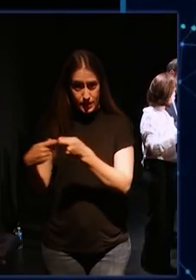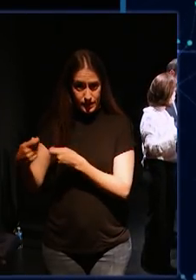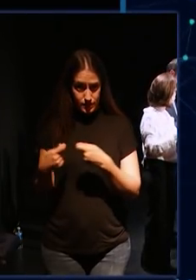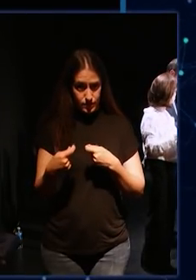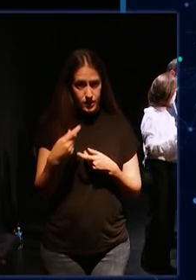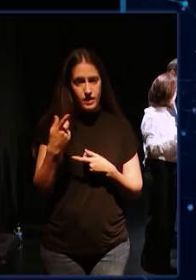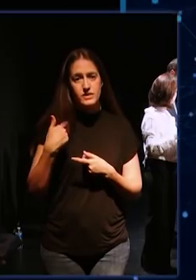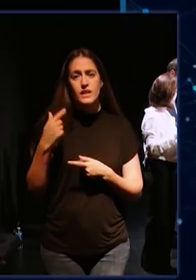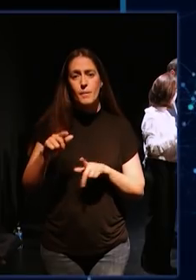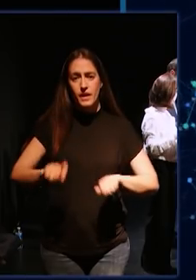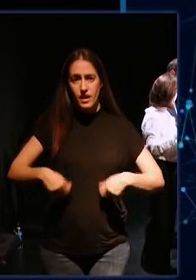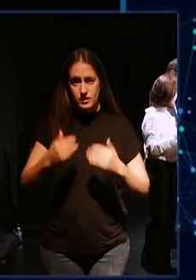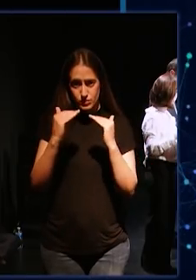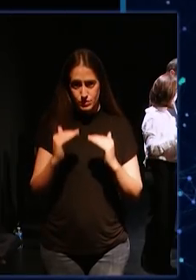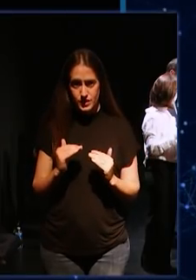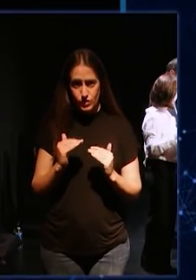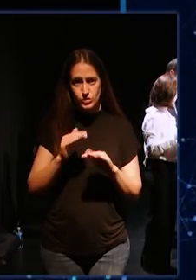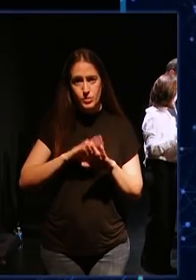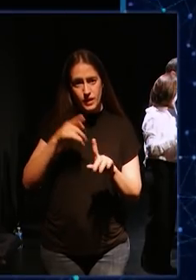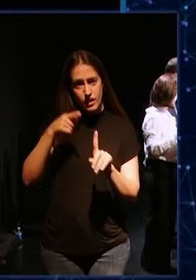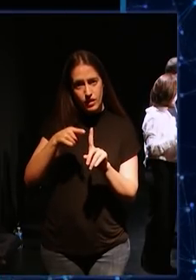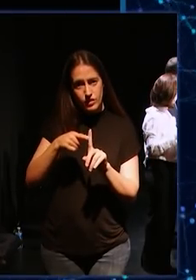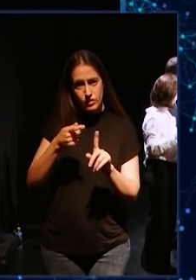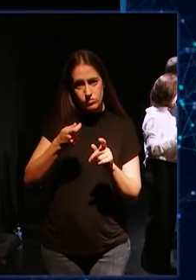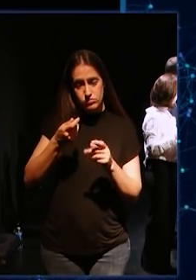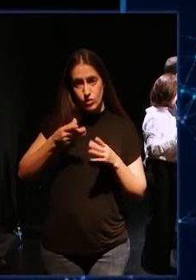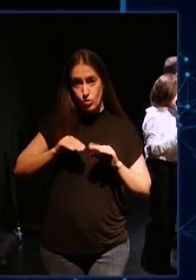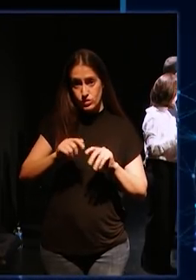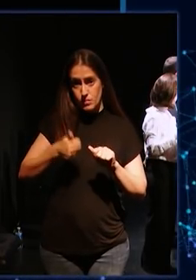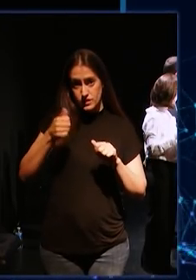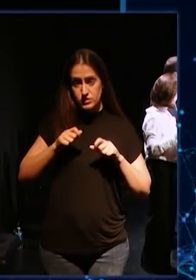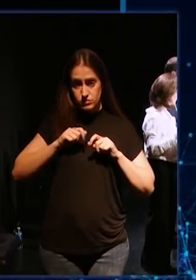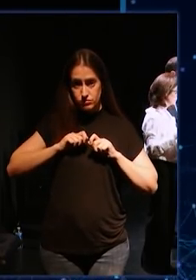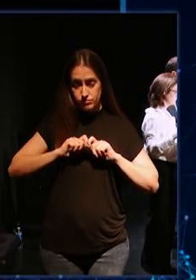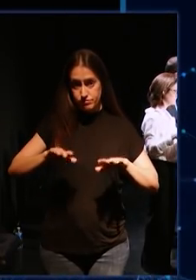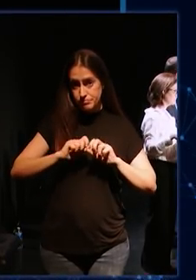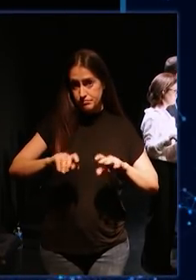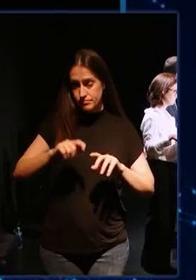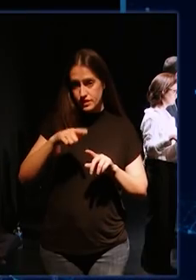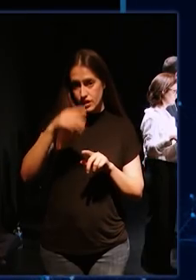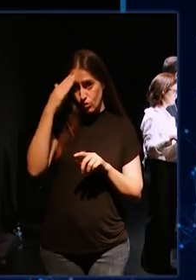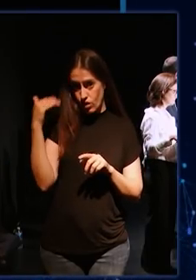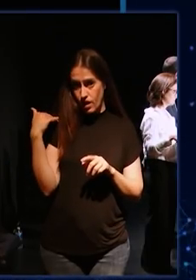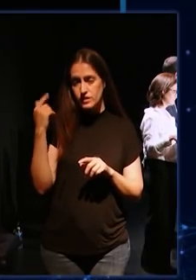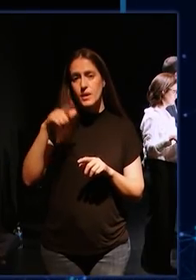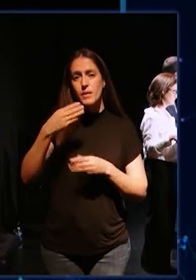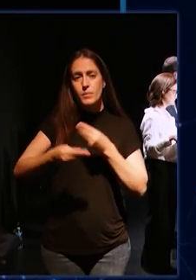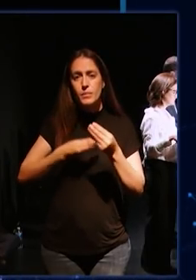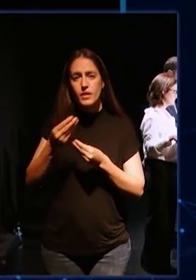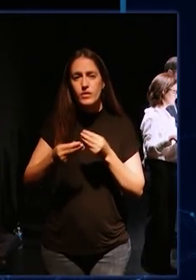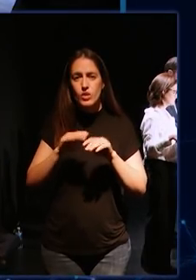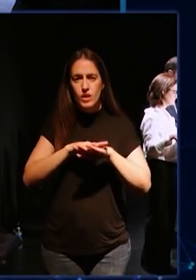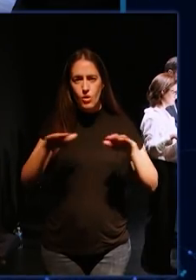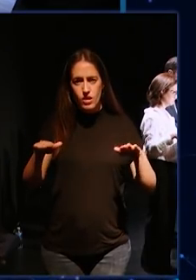també reduint costos i donant sortida als productors locals. Implementarem també un taulell únic digital